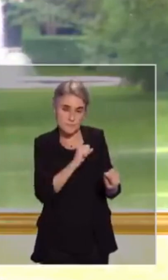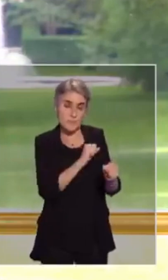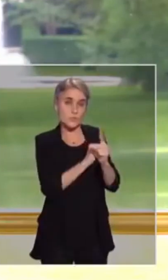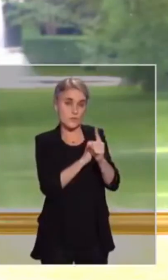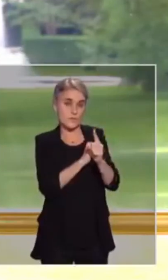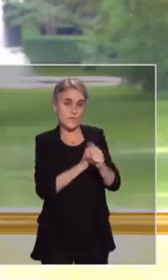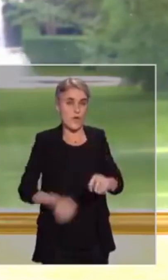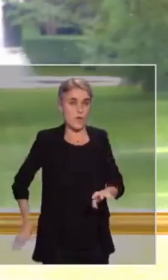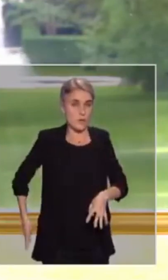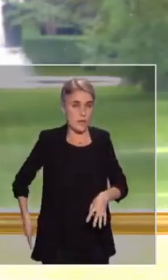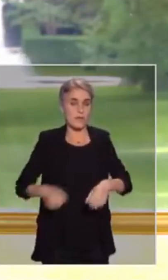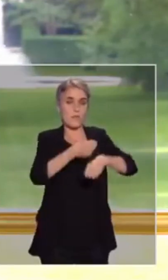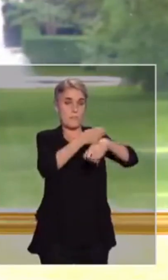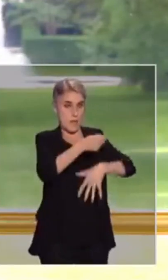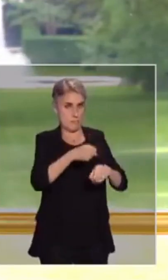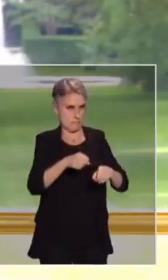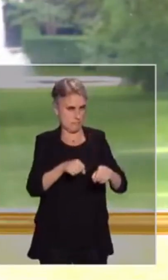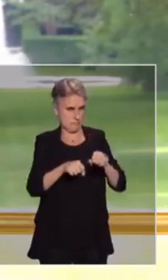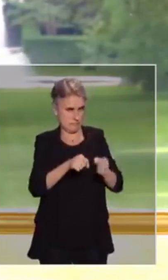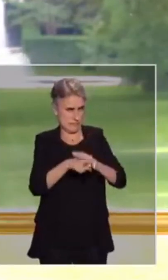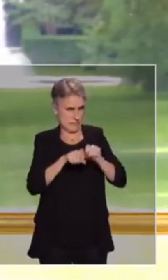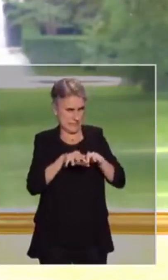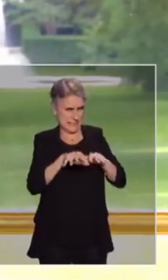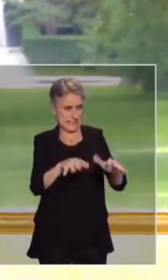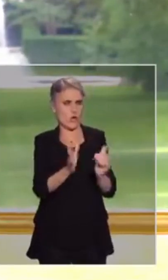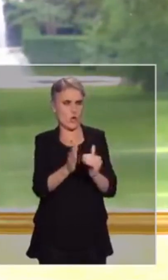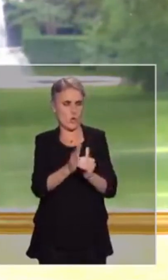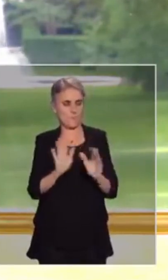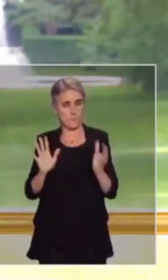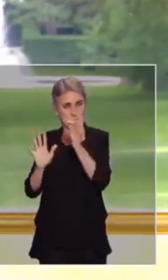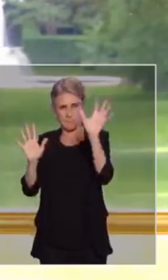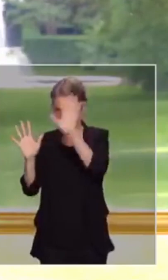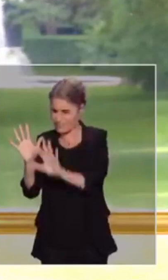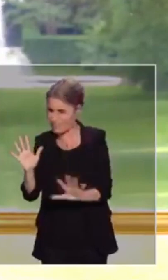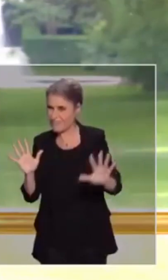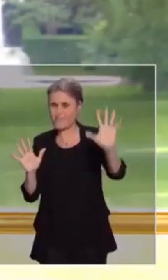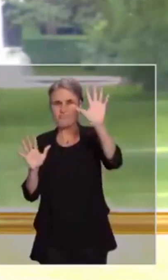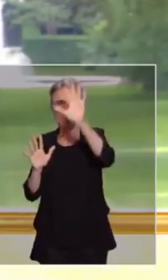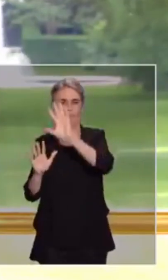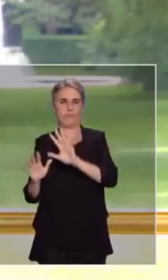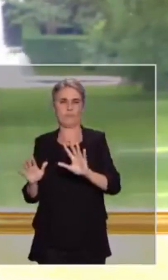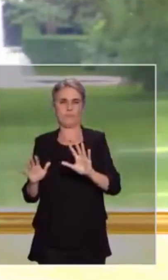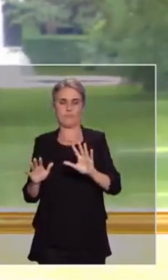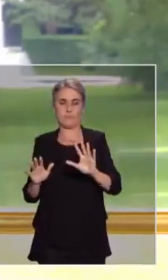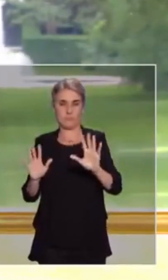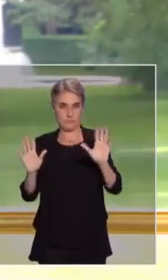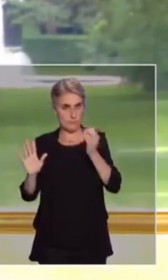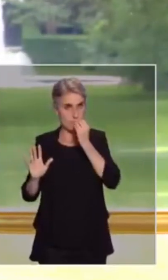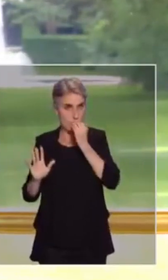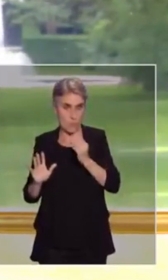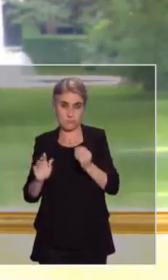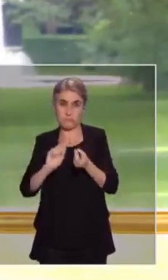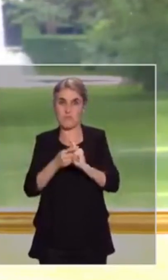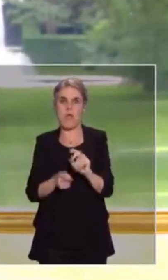nous l'a bien dit le virus ne sort qu'après 21h nous avons bien pu constater au fil des semaines que la